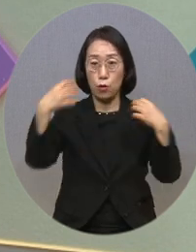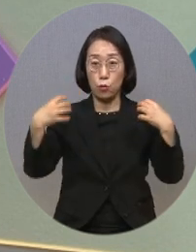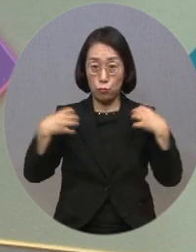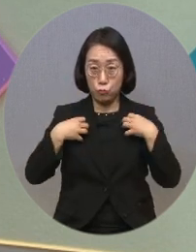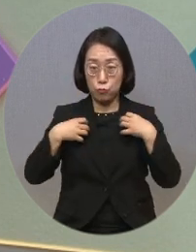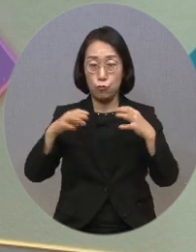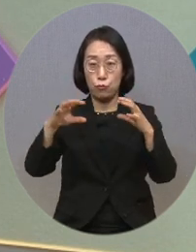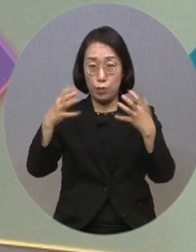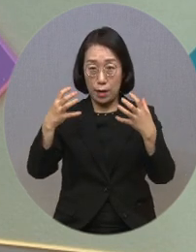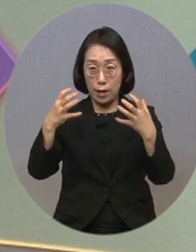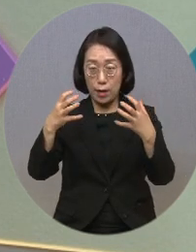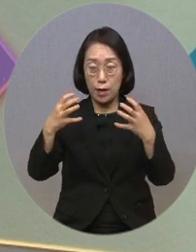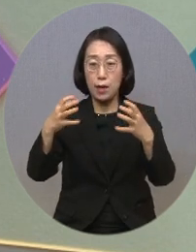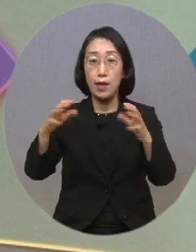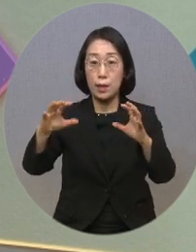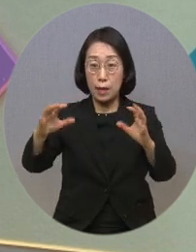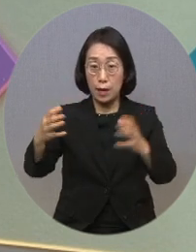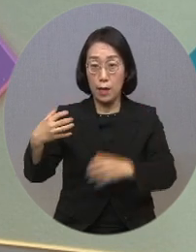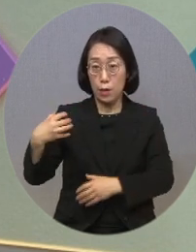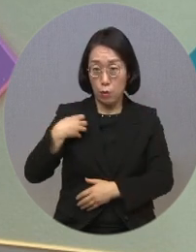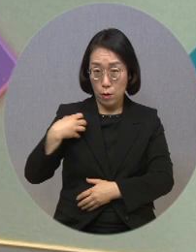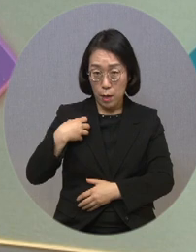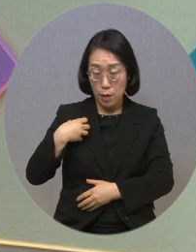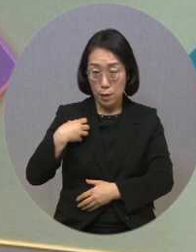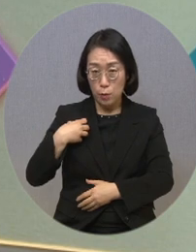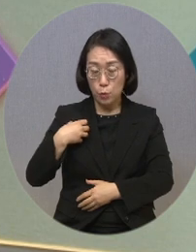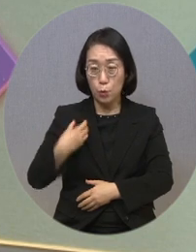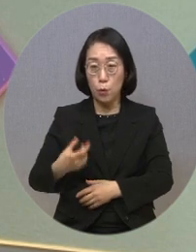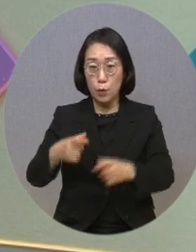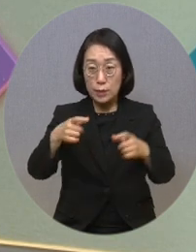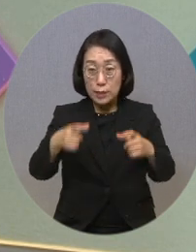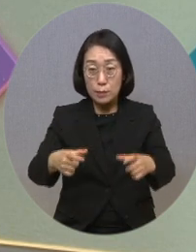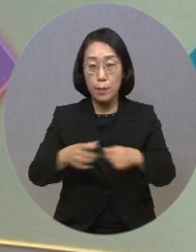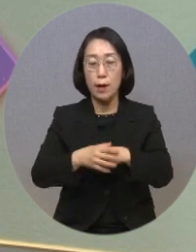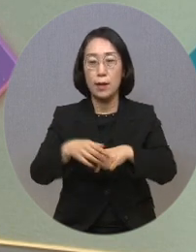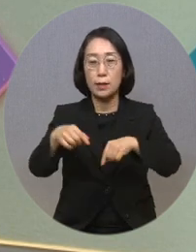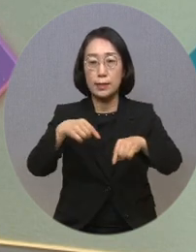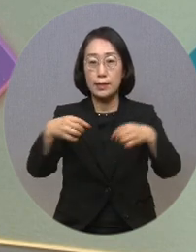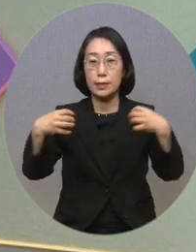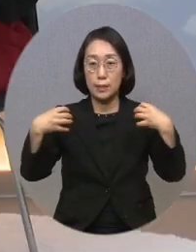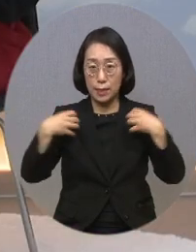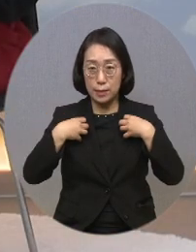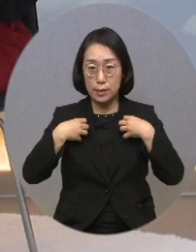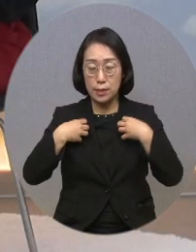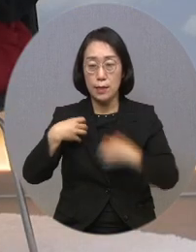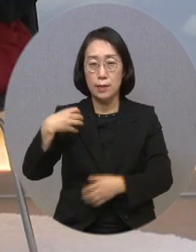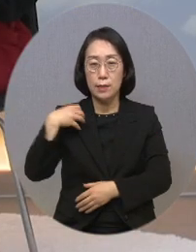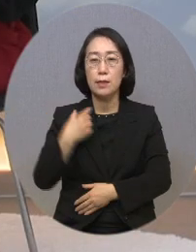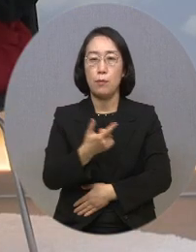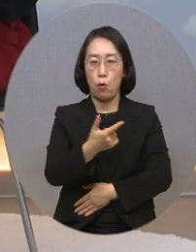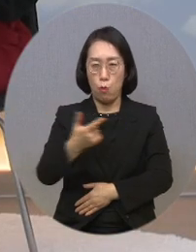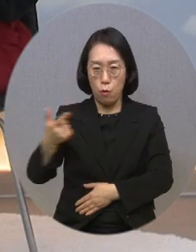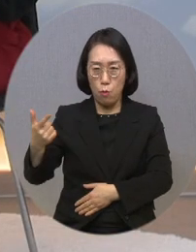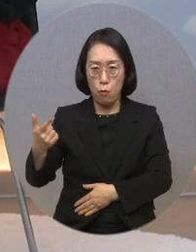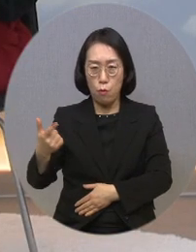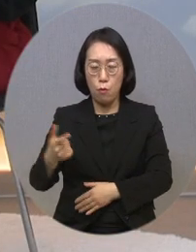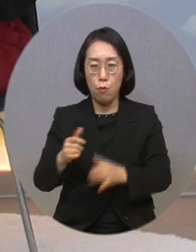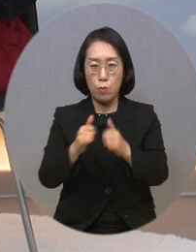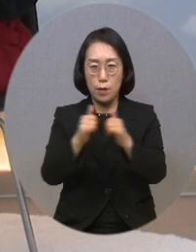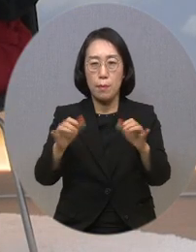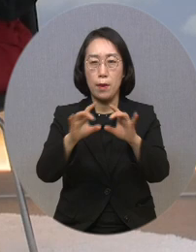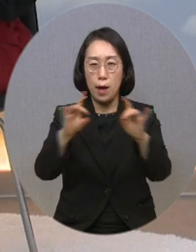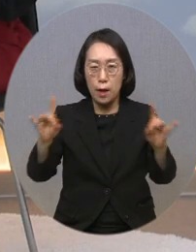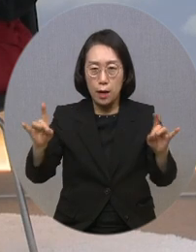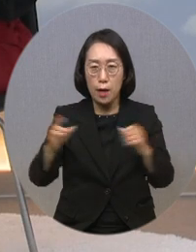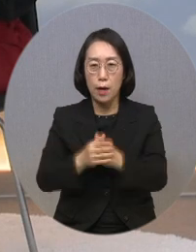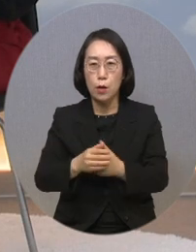역할, 또 지방자치단체의 역할이 중요하다고 생각을 합니다. 그분들이 어떻게든 인간적인 삶을 영위하실